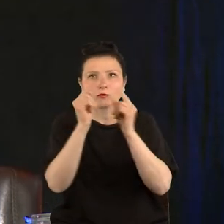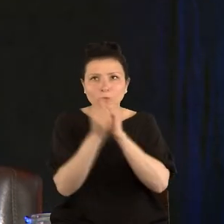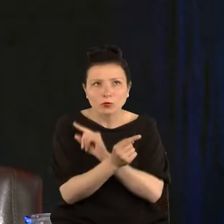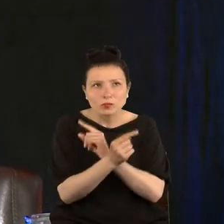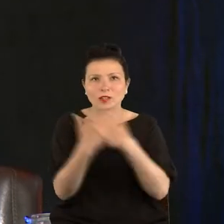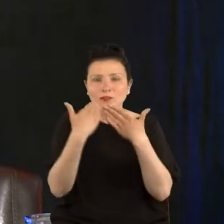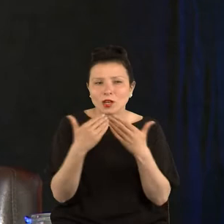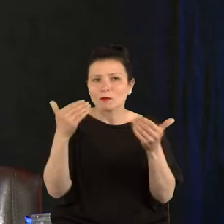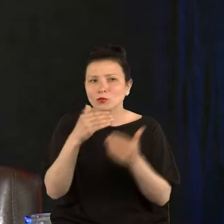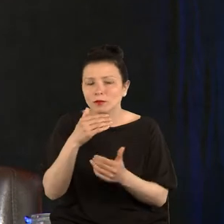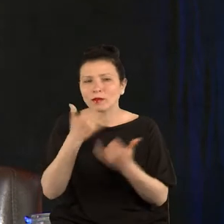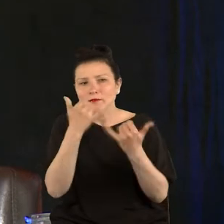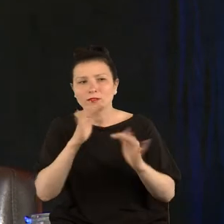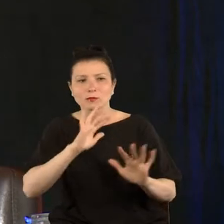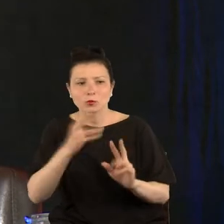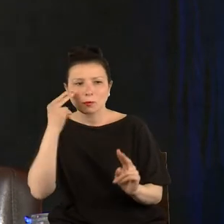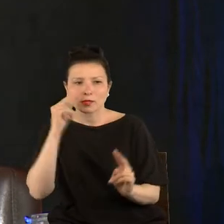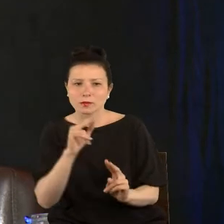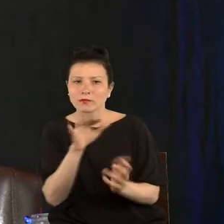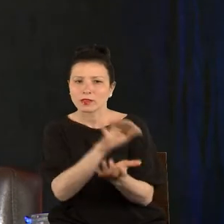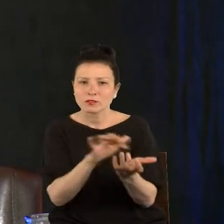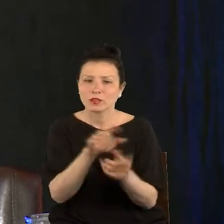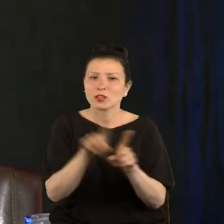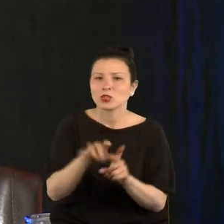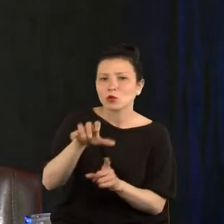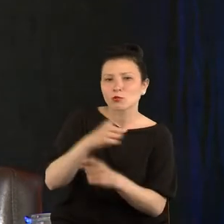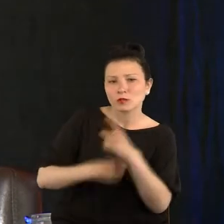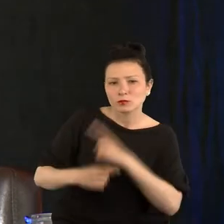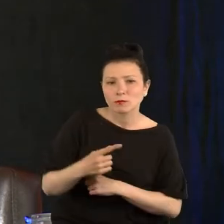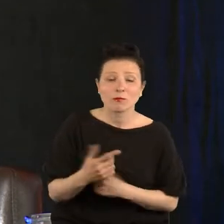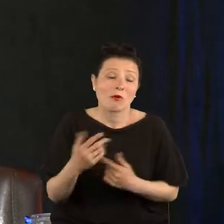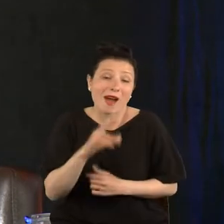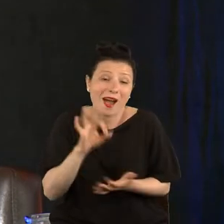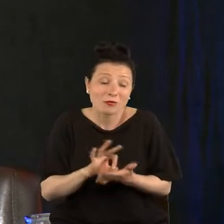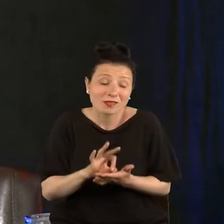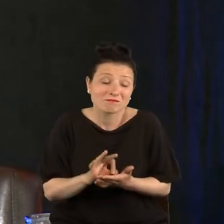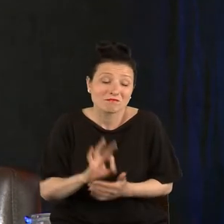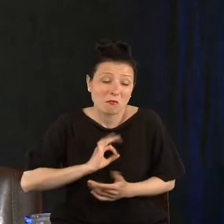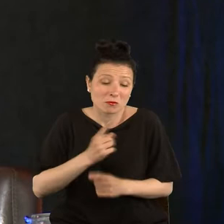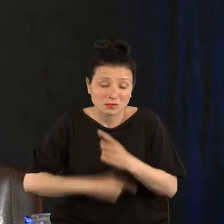na świat i na niepełnosprawność, bo o ile po mnie tą niepełnosprawność widać i ona się